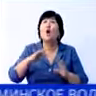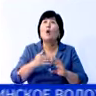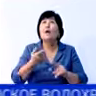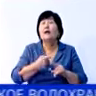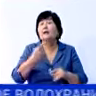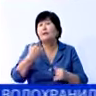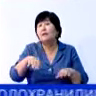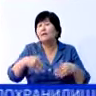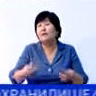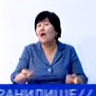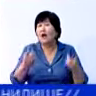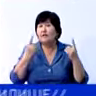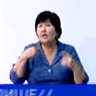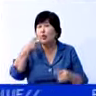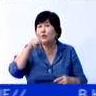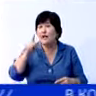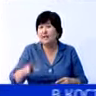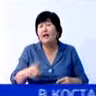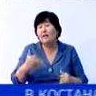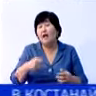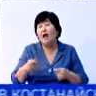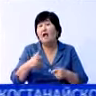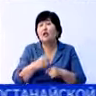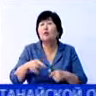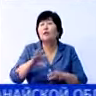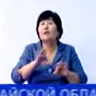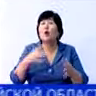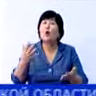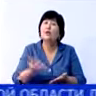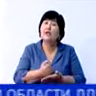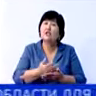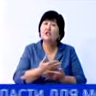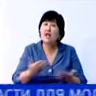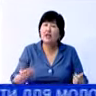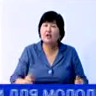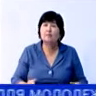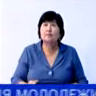который дал немало выдающихся личностей. Аким района рассказал о достижениях.